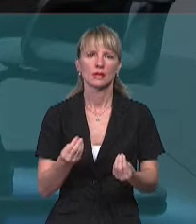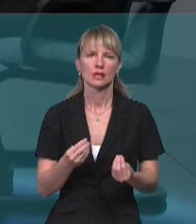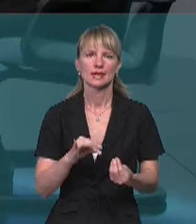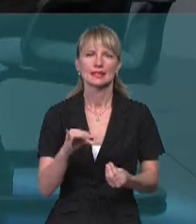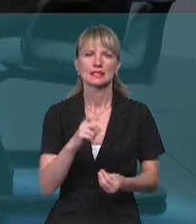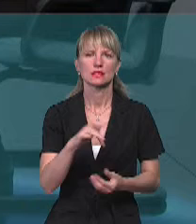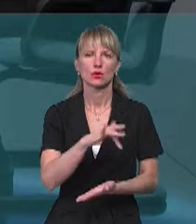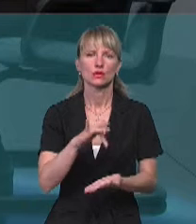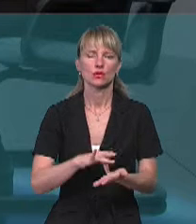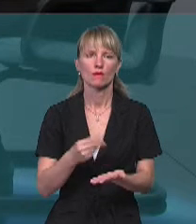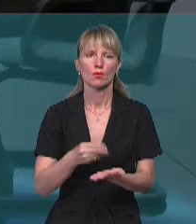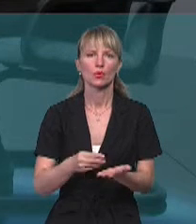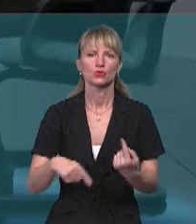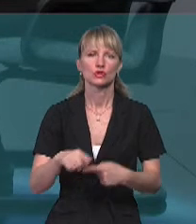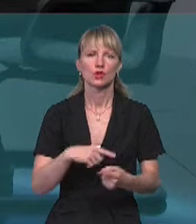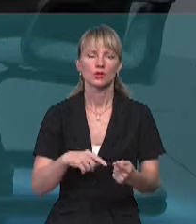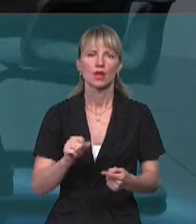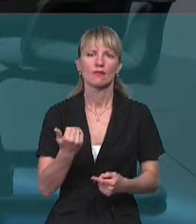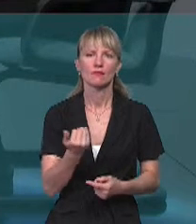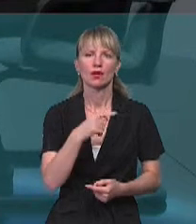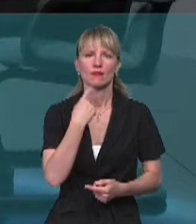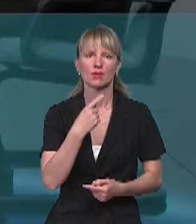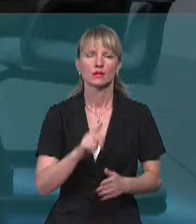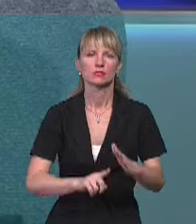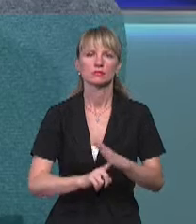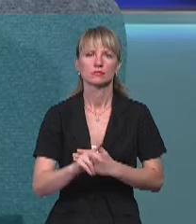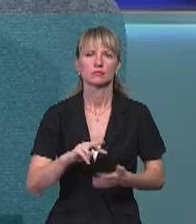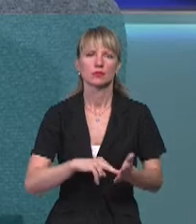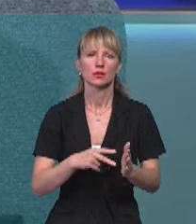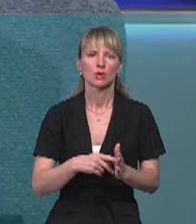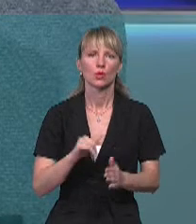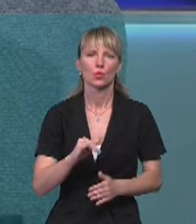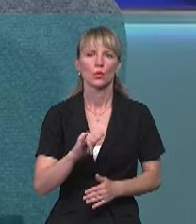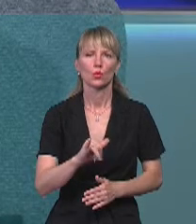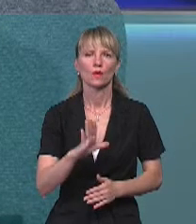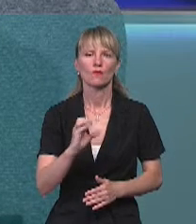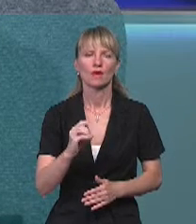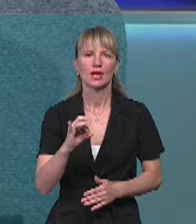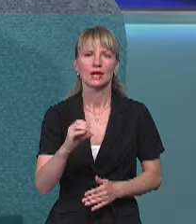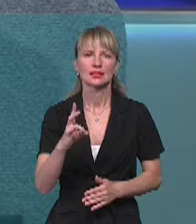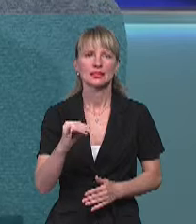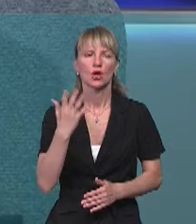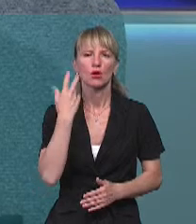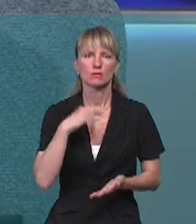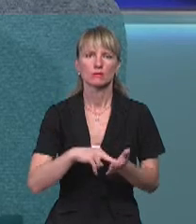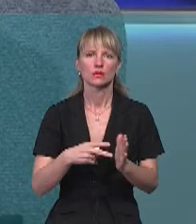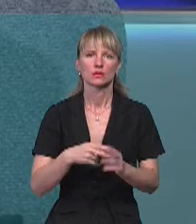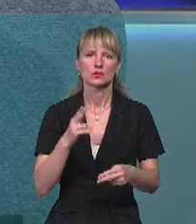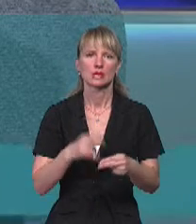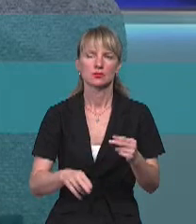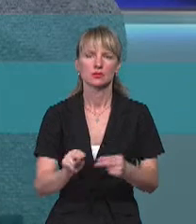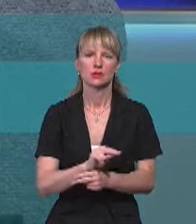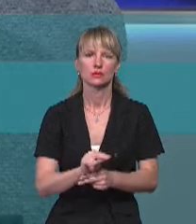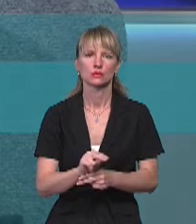бюджету. А ви кажете, плануєте почати реконструкцію у вересні. А коли планується закінчити